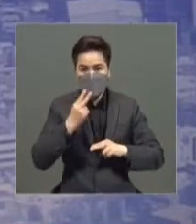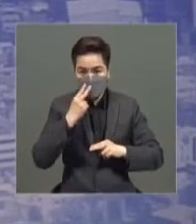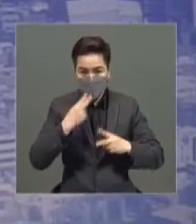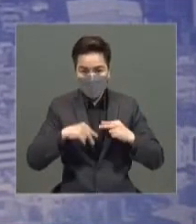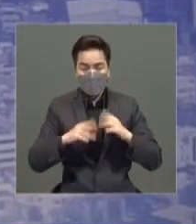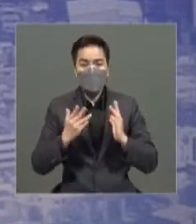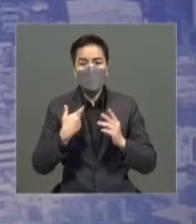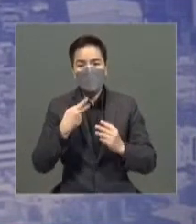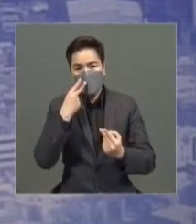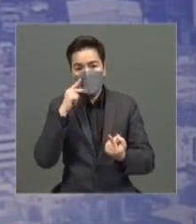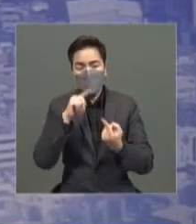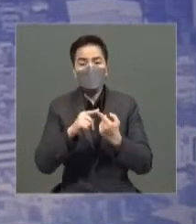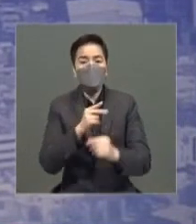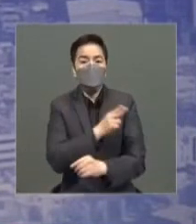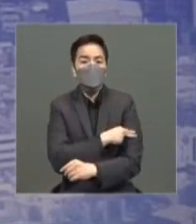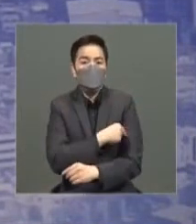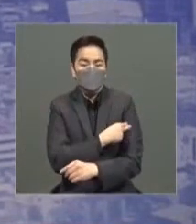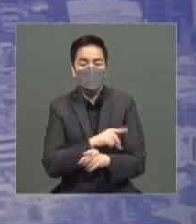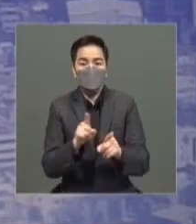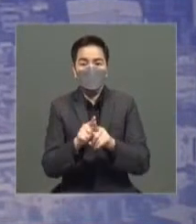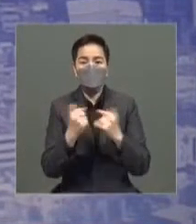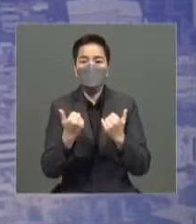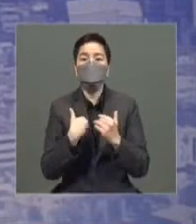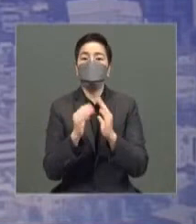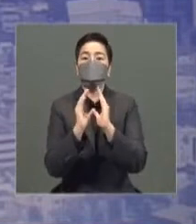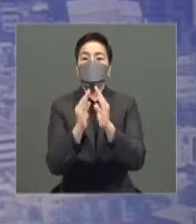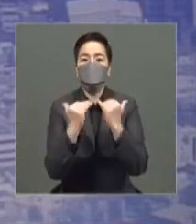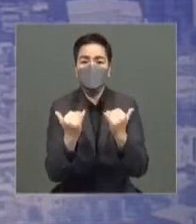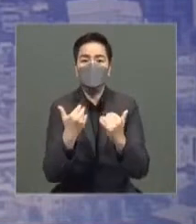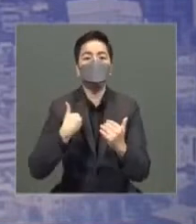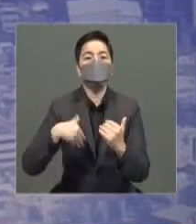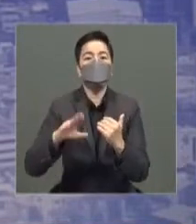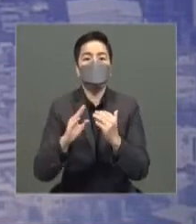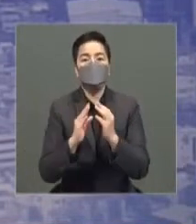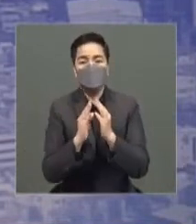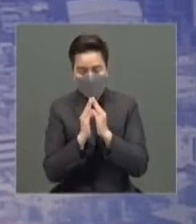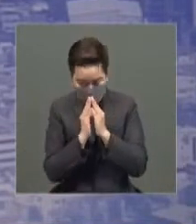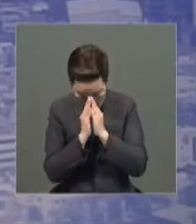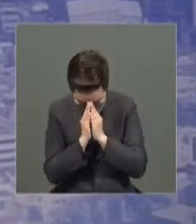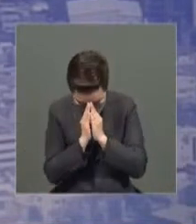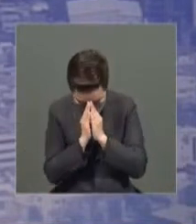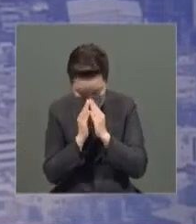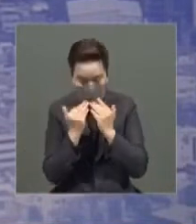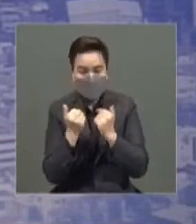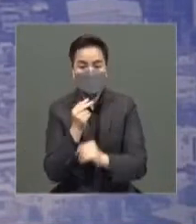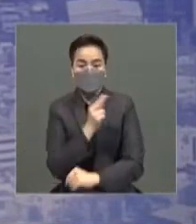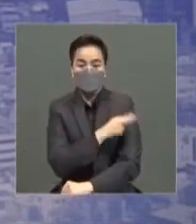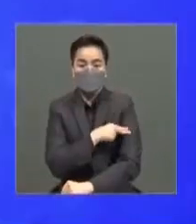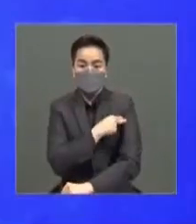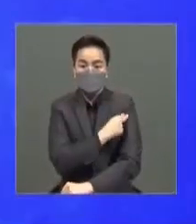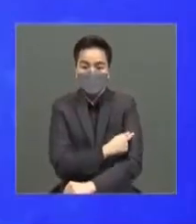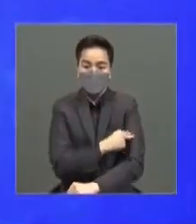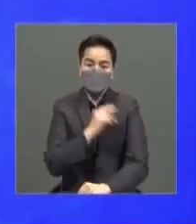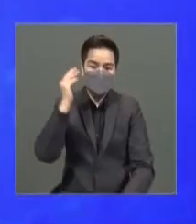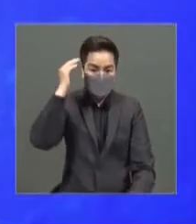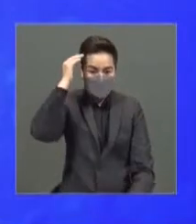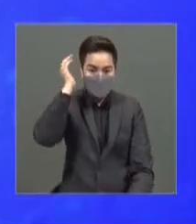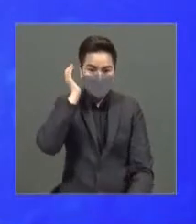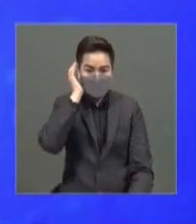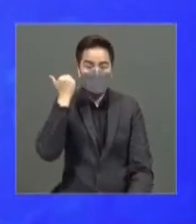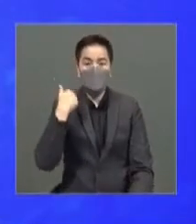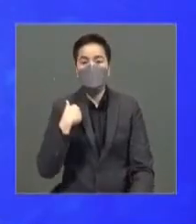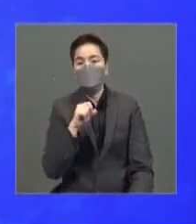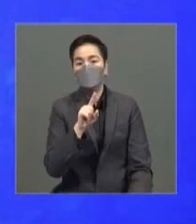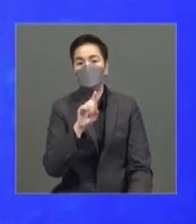ปที่บุคลากรทางการแพทย์ด้วยค่ะก็วันนี้ขอฝากไว้เท่านี้นะคะสวัสดีค่ะ ก ลับขอบพระคุณค่ะแพทย์หญิงอภิสมัยศรีรังสร